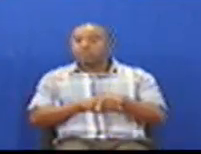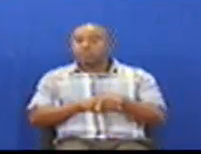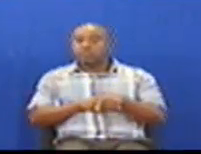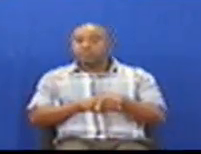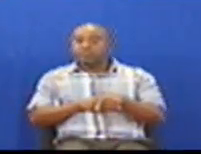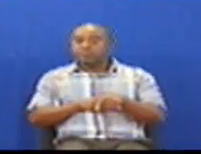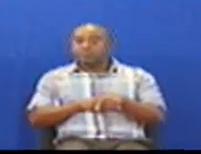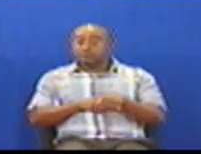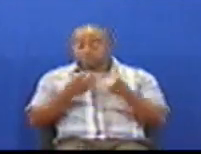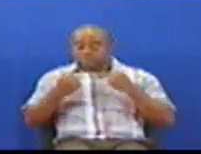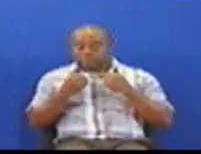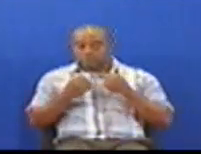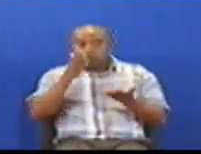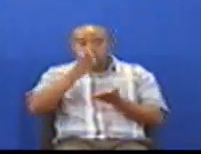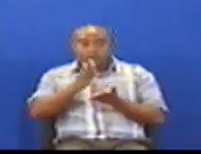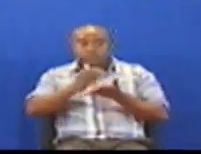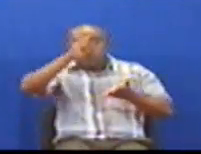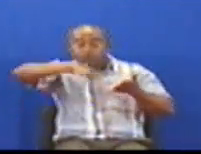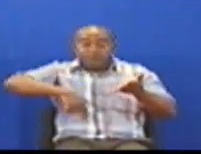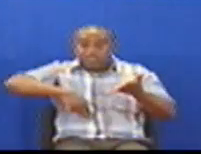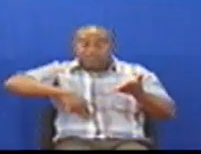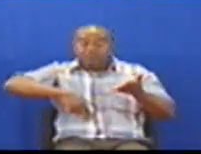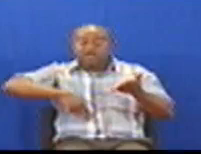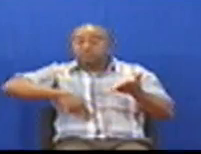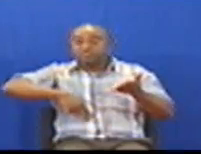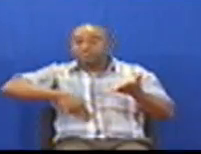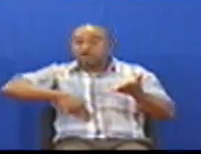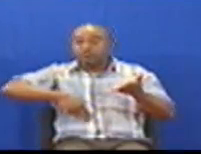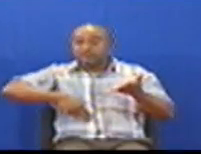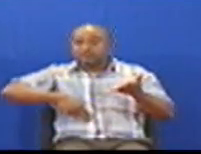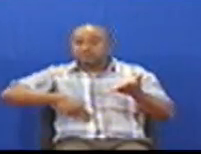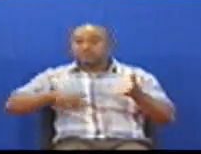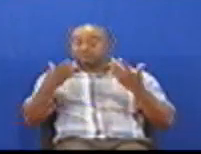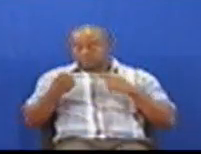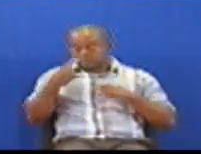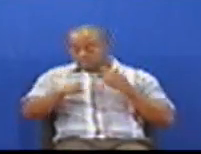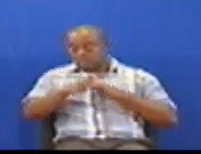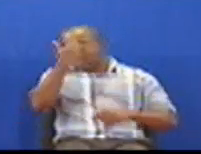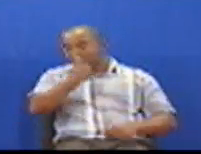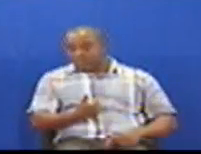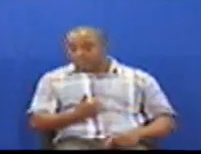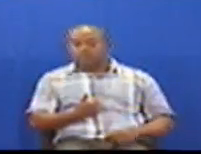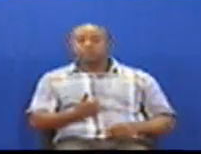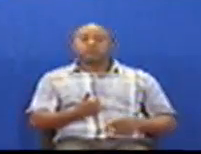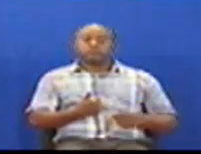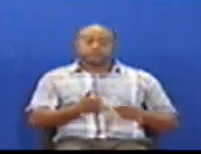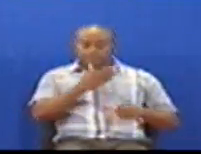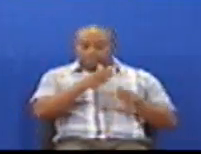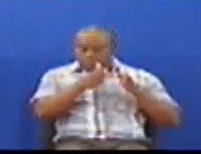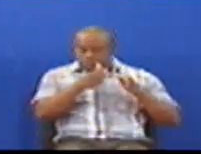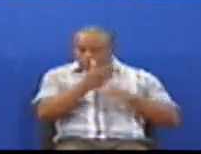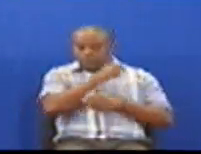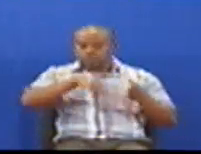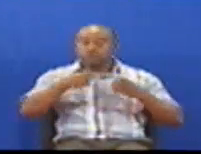kwamba tukamilishe usajili wa moja kwa moja, tukamilishe baadhi ya majengo muhimu kama theatre, majengo ya wazazi, ili tupate usajili wa